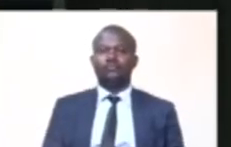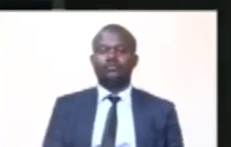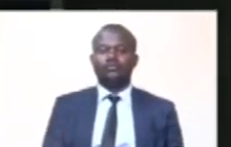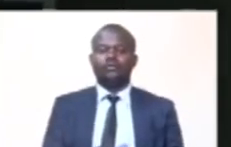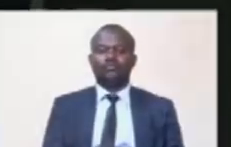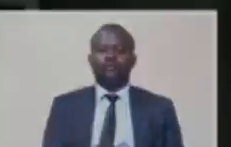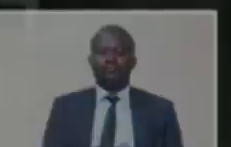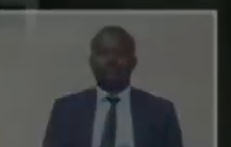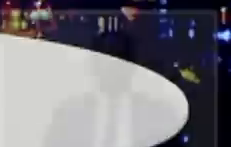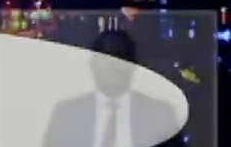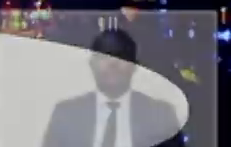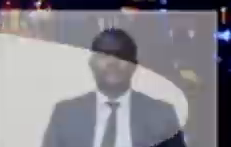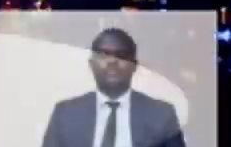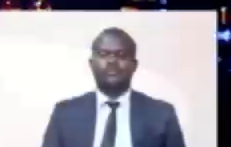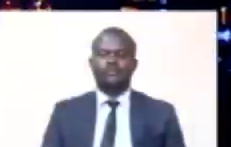I Kigali.